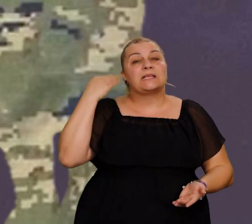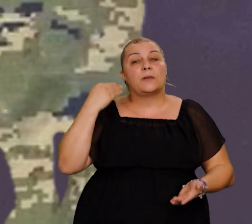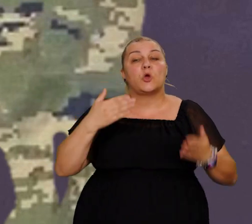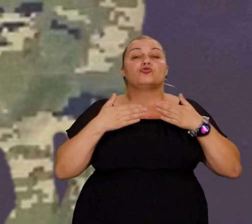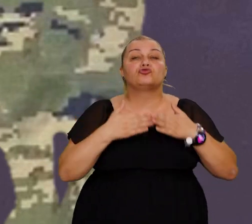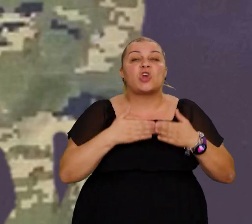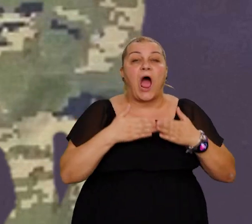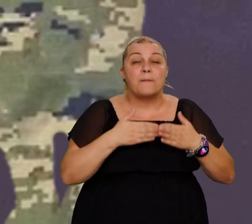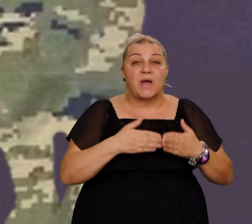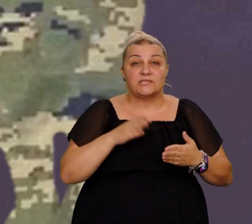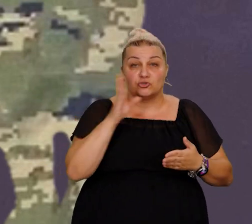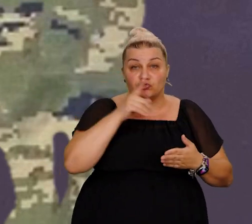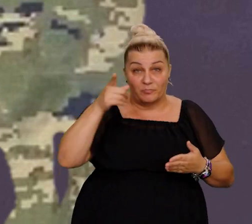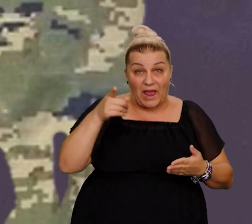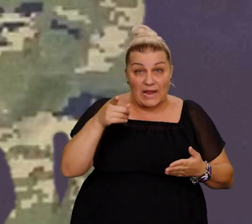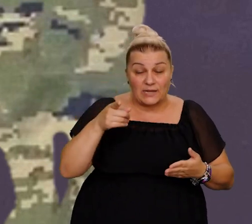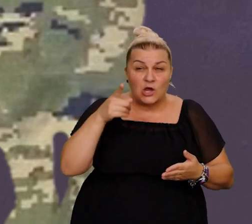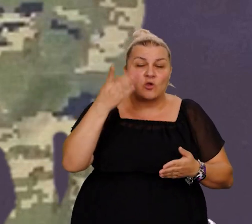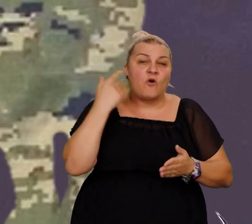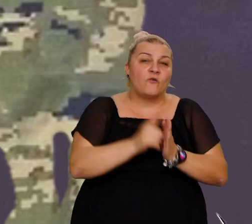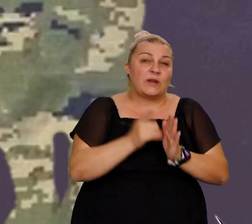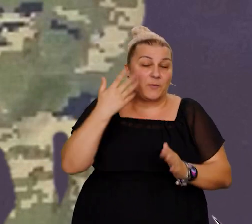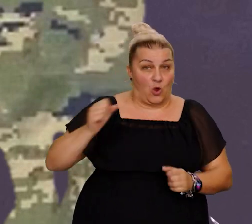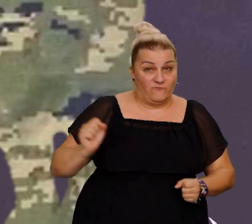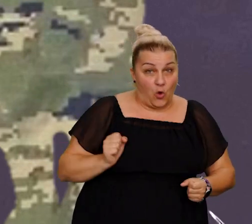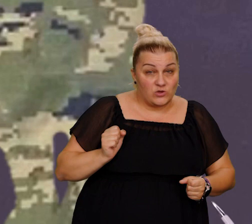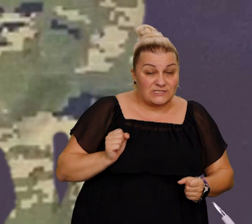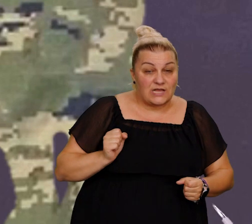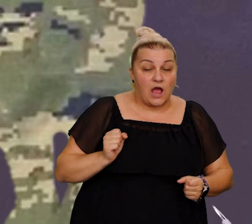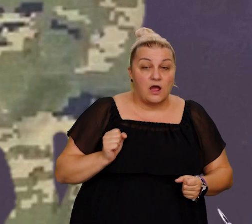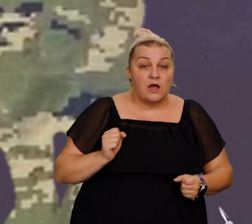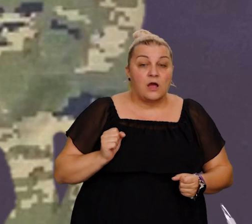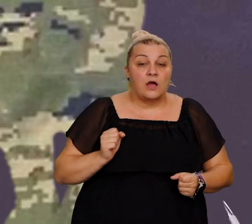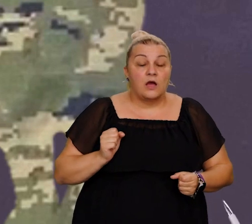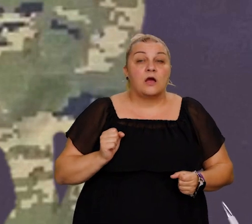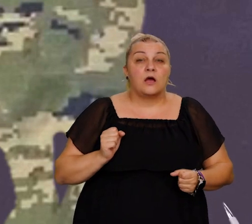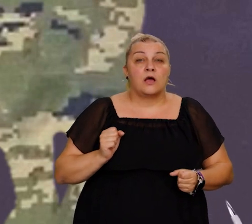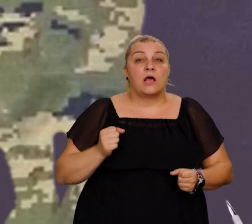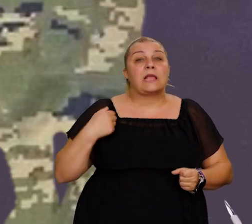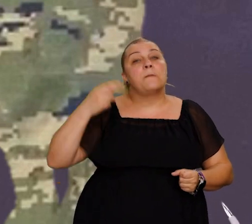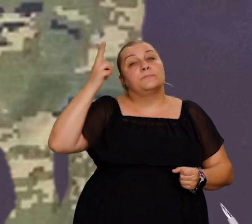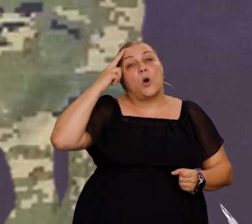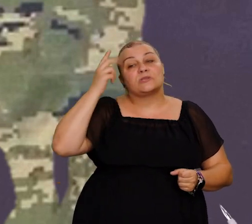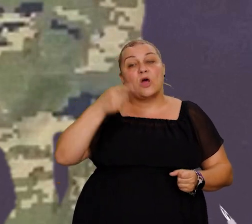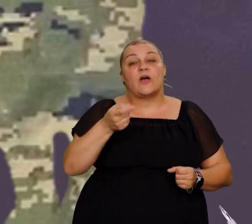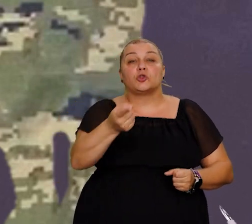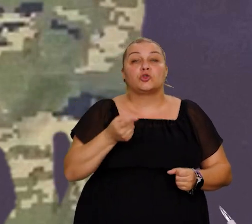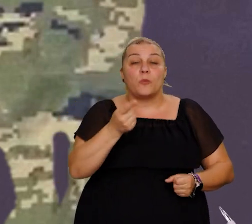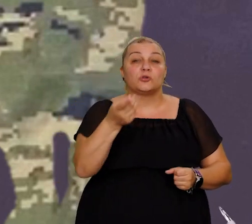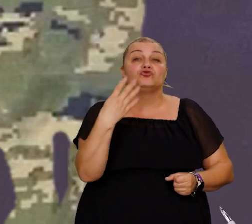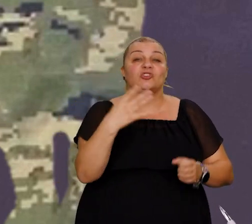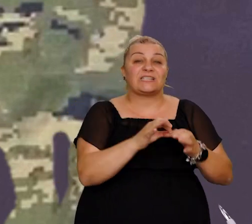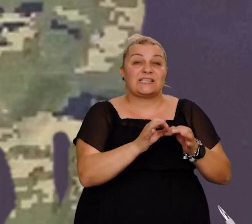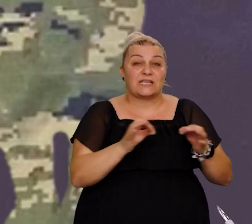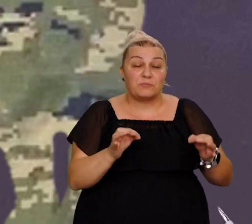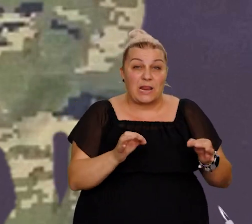patrolnim čamcima u Šibeniku, netom je došao iz vojske možda par mjeseci prije, i pozna top 40 mm, a oni su